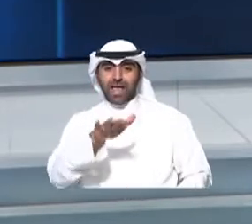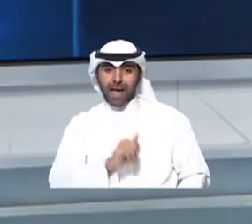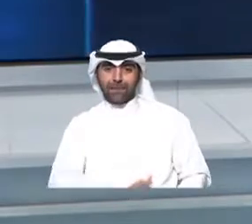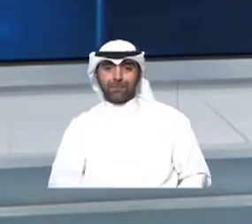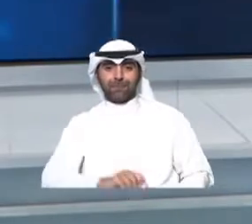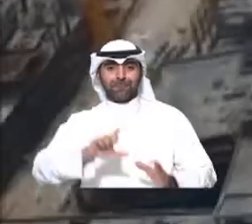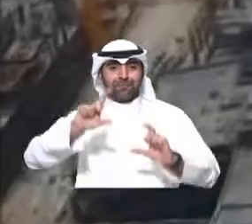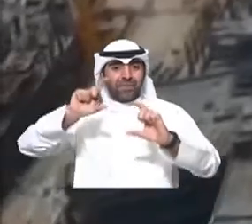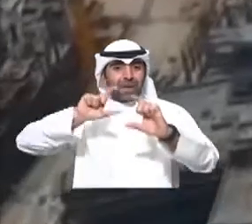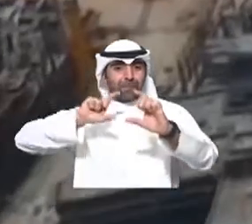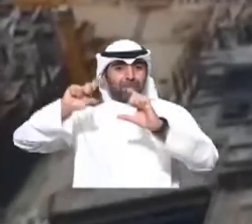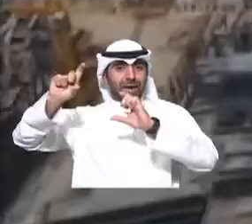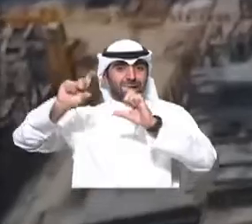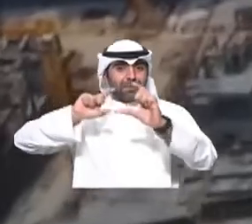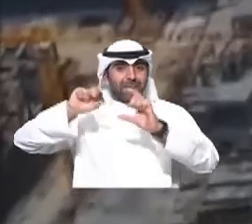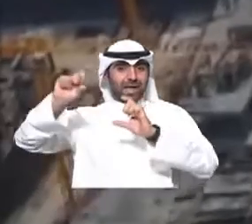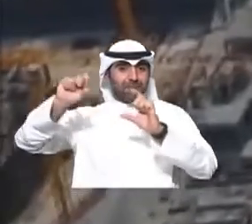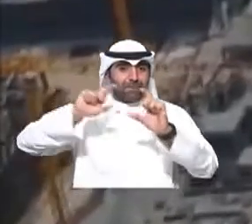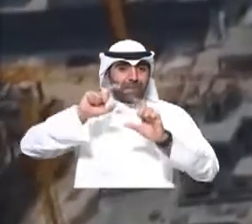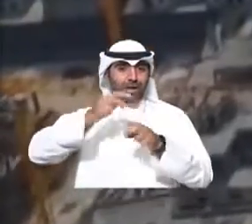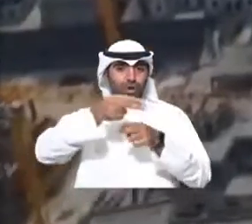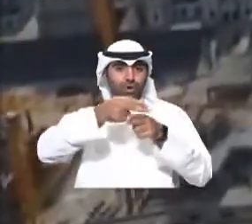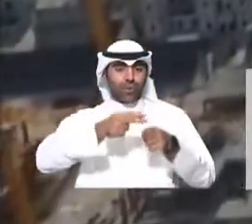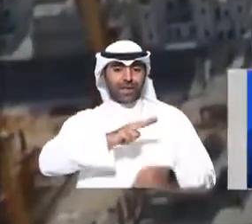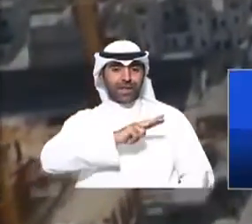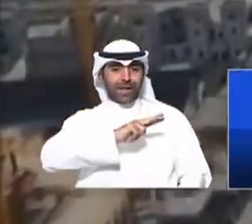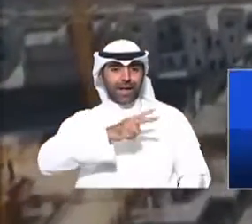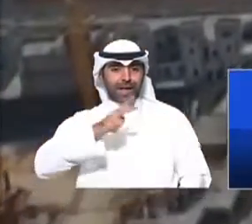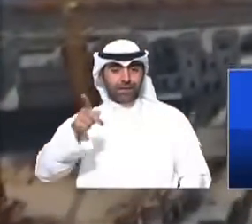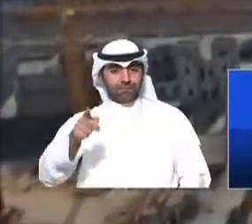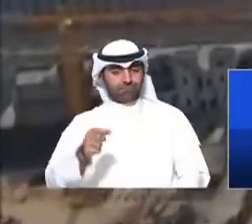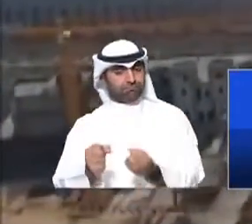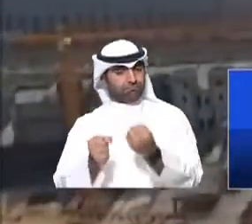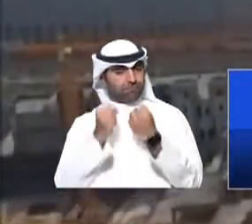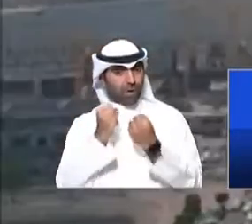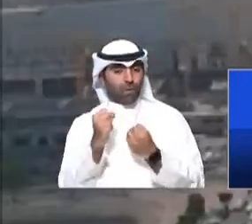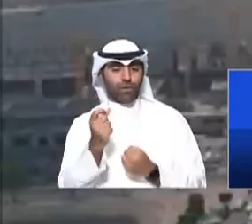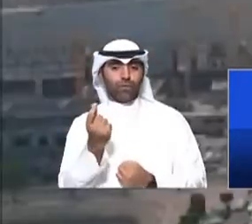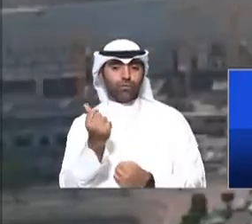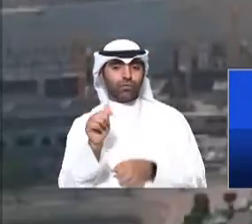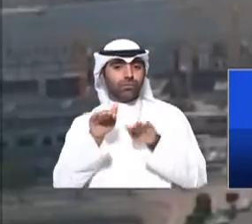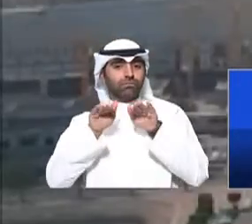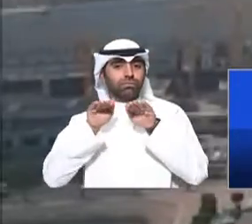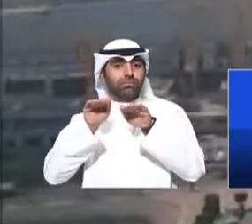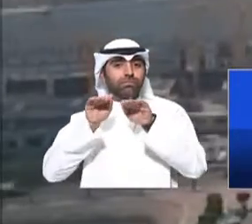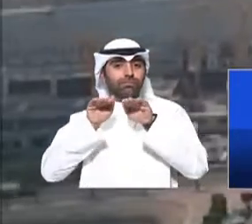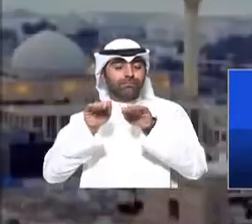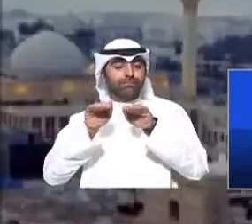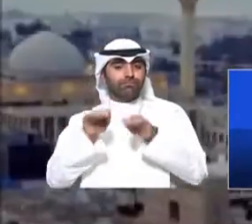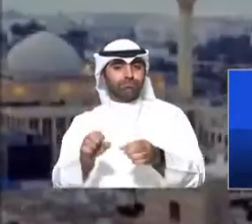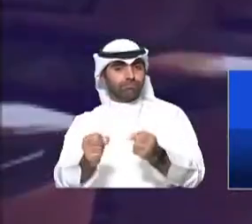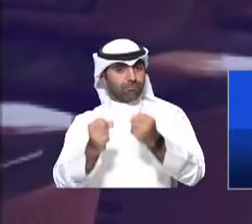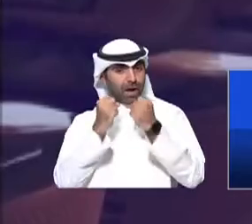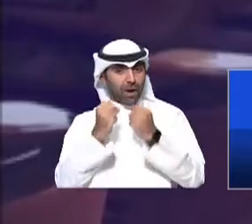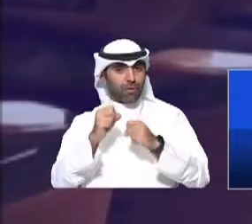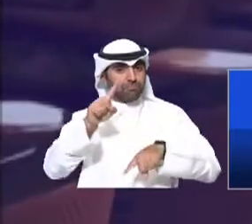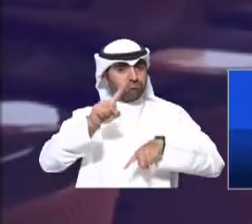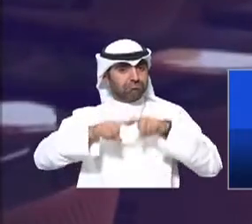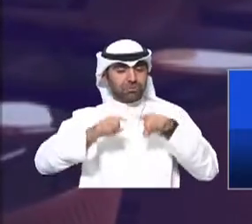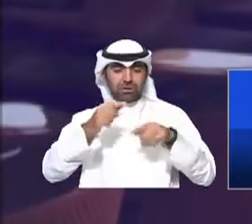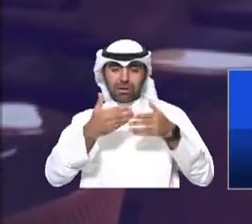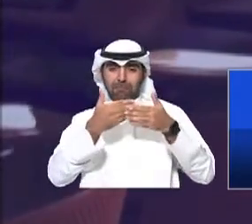على جائحة كورونا بات يتمتع بأوضاع أفضل ومرونة أكثر تمكنه من مواجهة التحديات